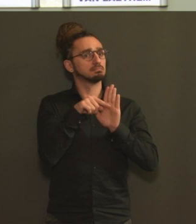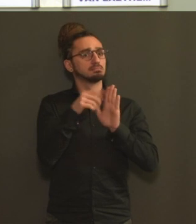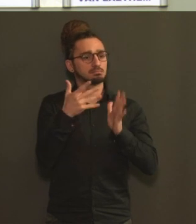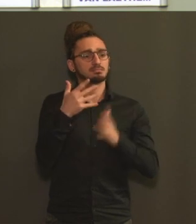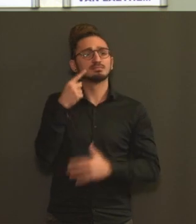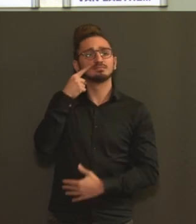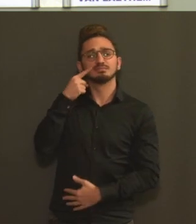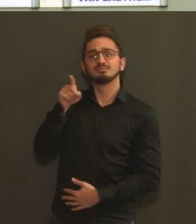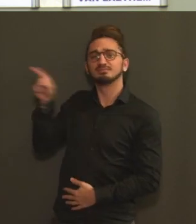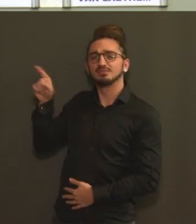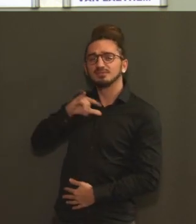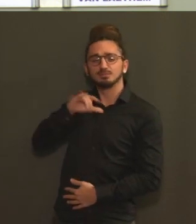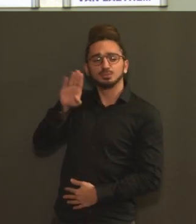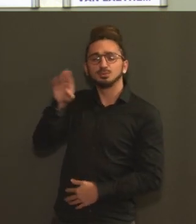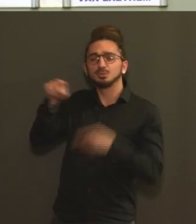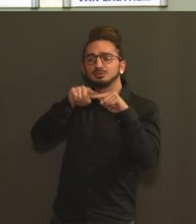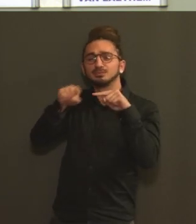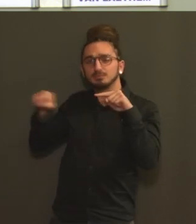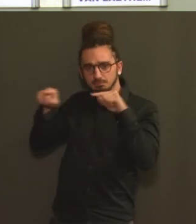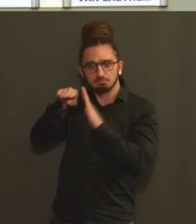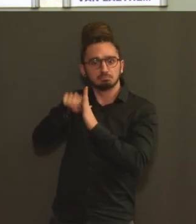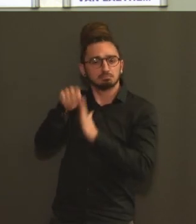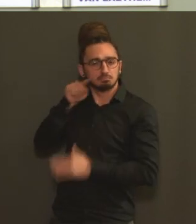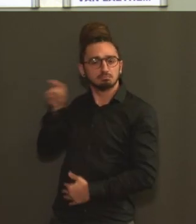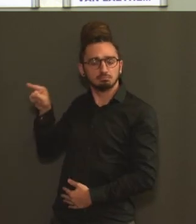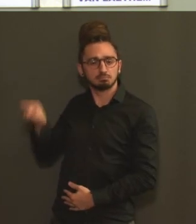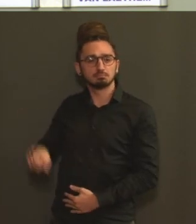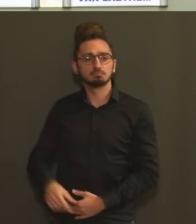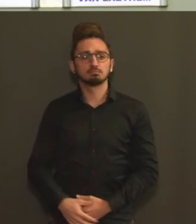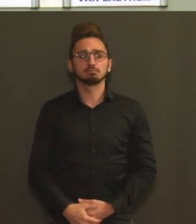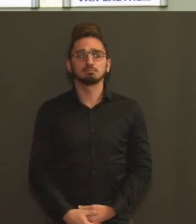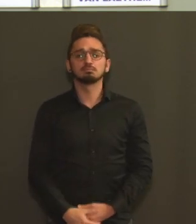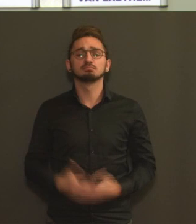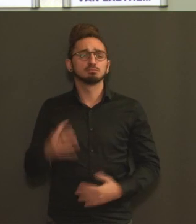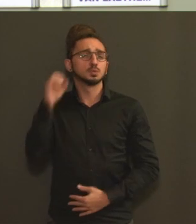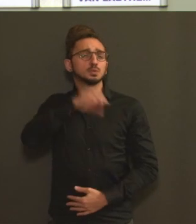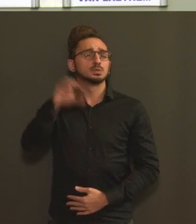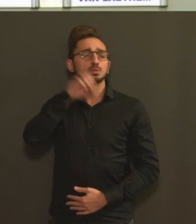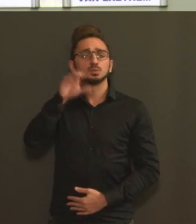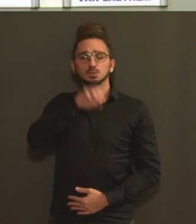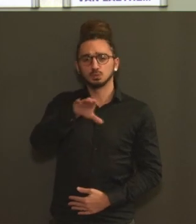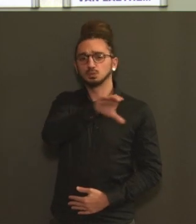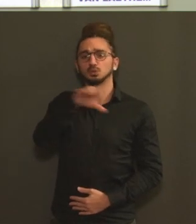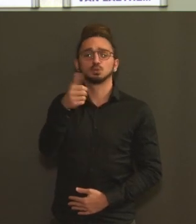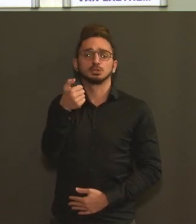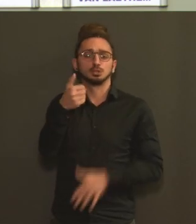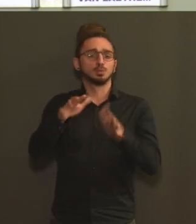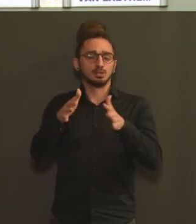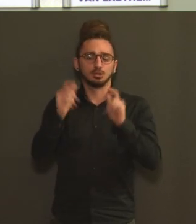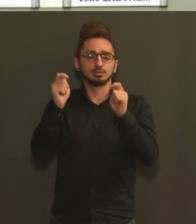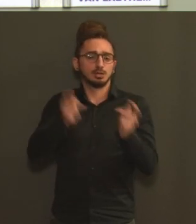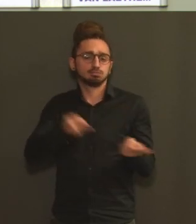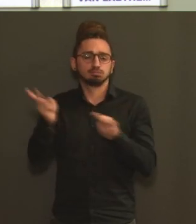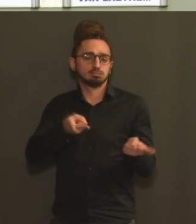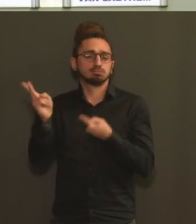la diapositive. 160 nouvelles admissions par jour, telle est la moyenne des 7 derniers